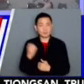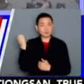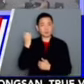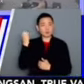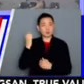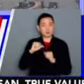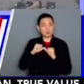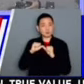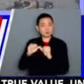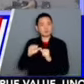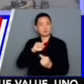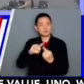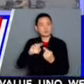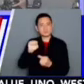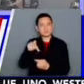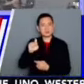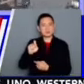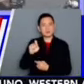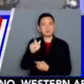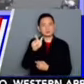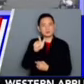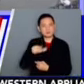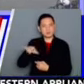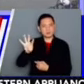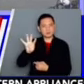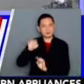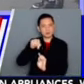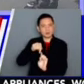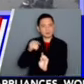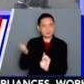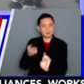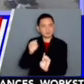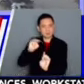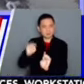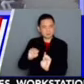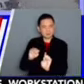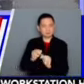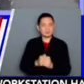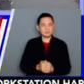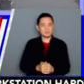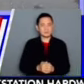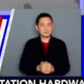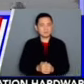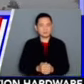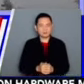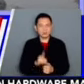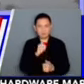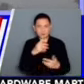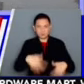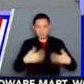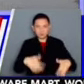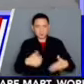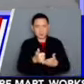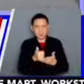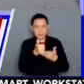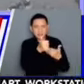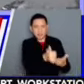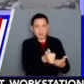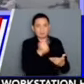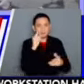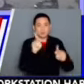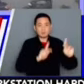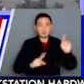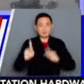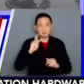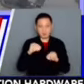sa mga pangunahing bilihin dito sa Metro Manila. Ayon sa DTI, malaking tulong daw ito sa pagbabudget ng mga mamimili at maiwasan din